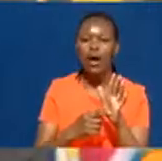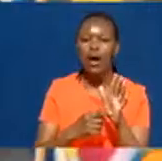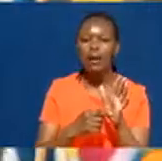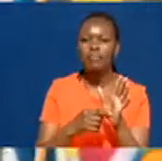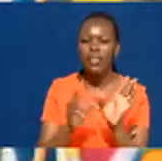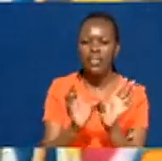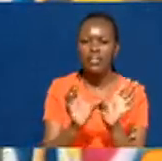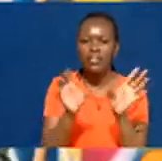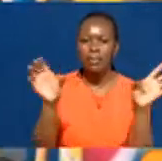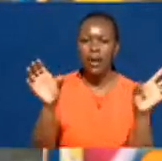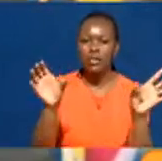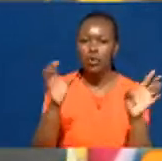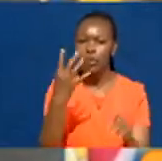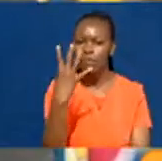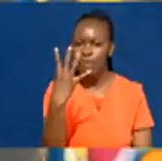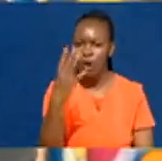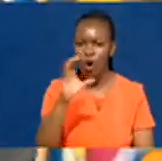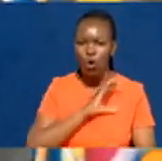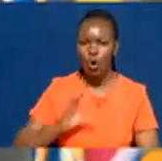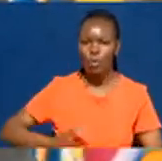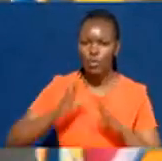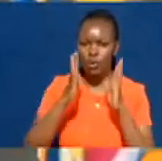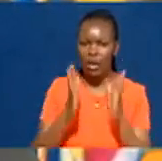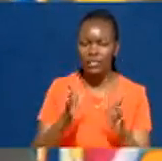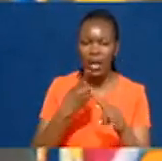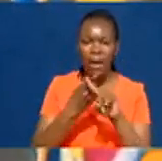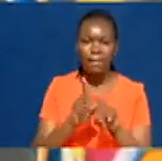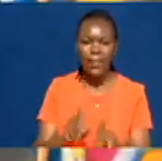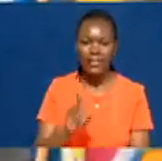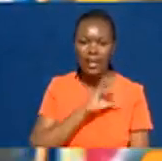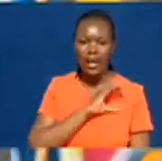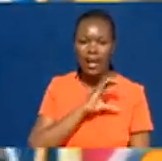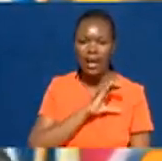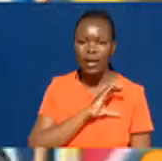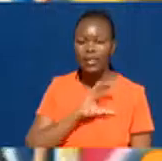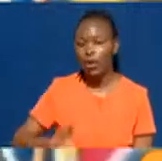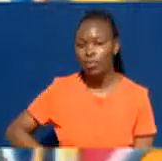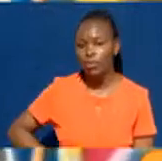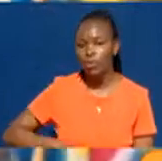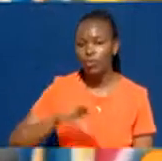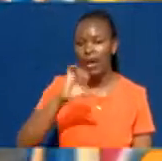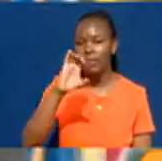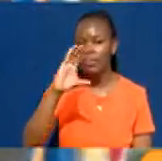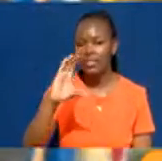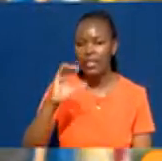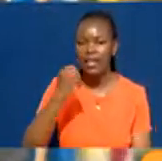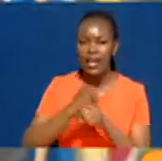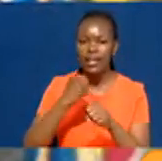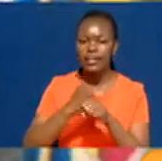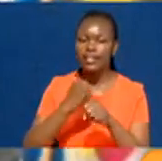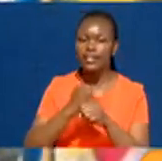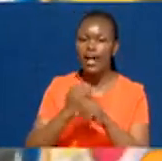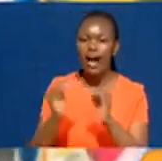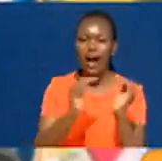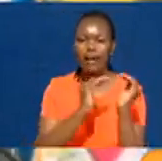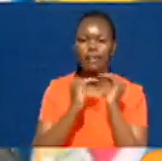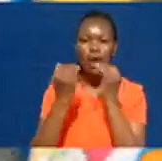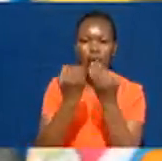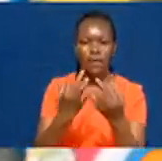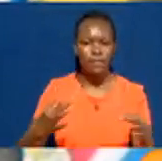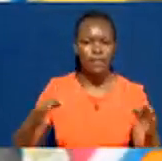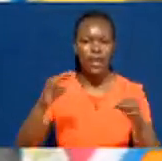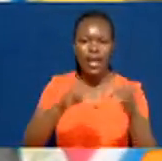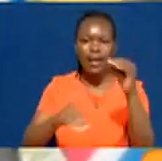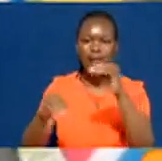waligawanyika pale mwisho, IEBC ilifanya uchaguzi ambao ulikuwa wa huru na haki, na kila Mkenya